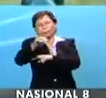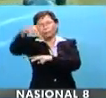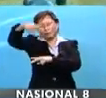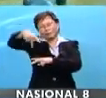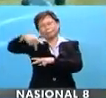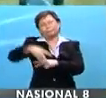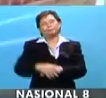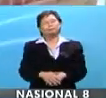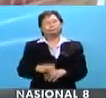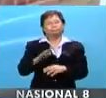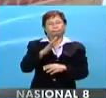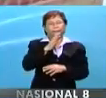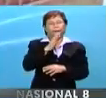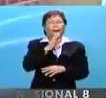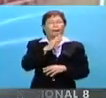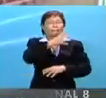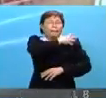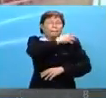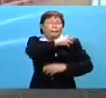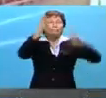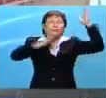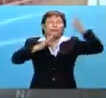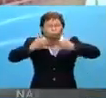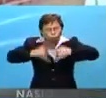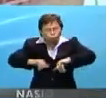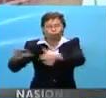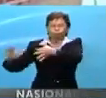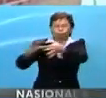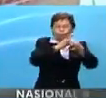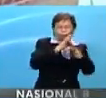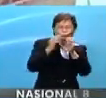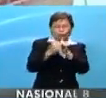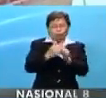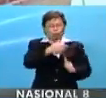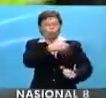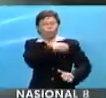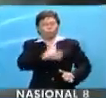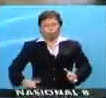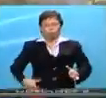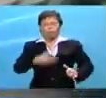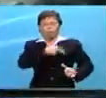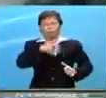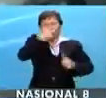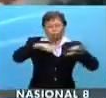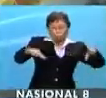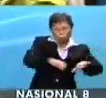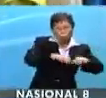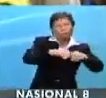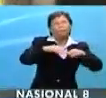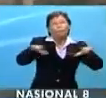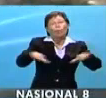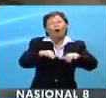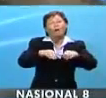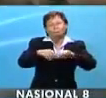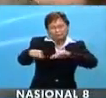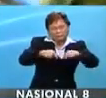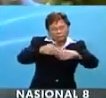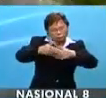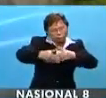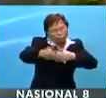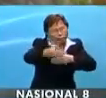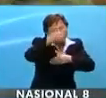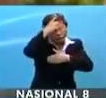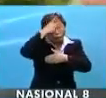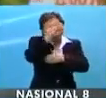persegi. Pihak berkuasa Malaysia akan terus bekerjasama dengan kedutaan Malaysia untuk melakukan beberapa tindakan susulan. Dato' Seri Dr.